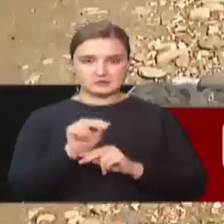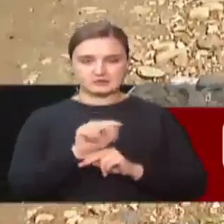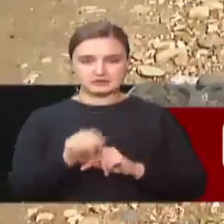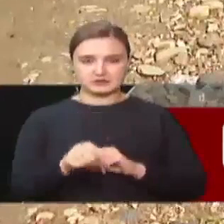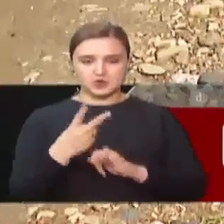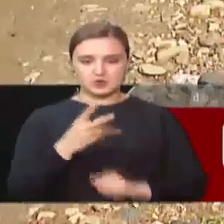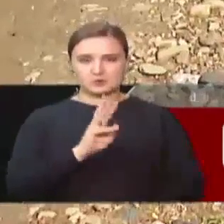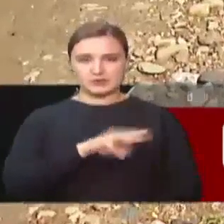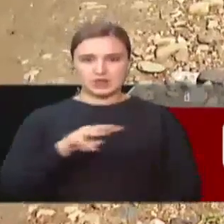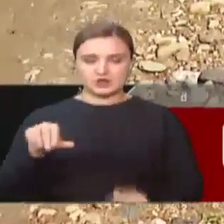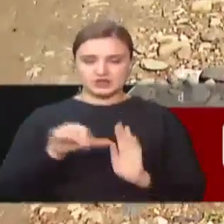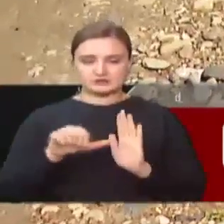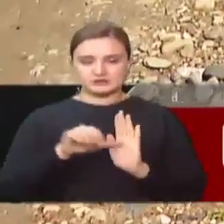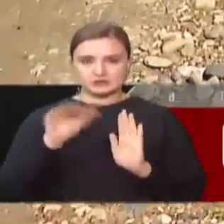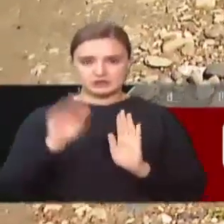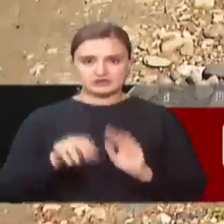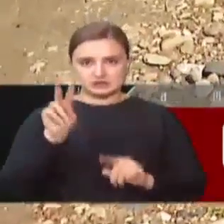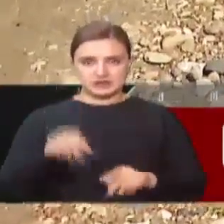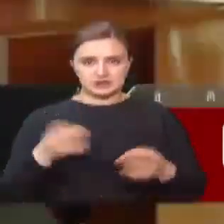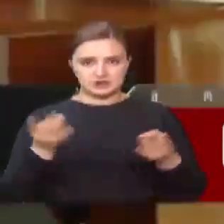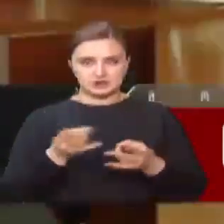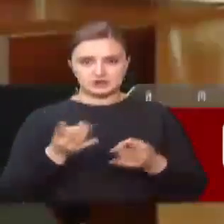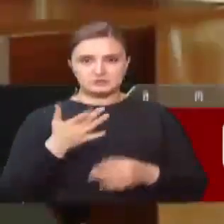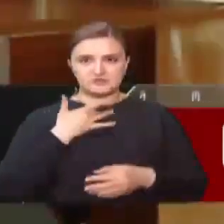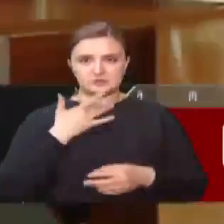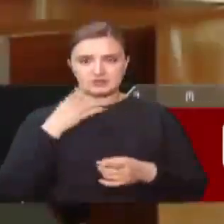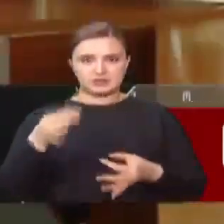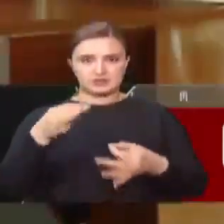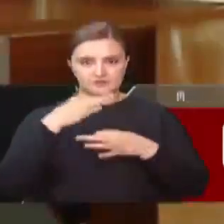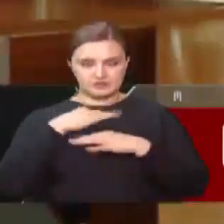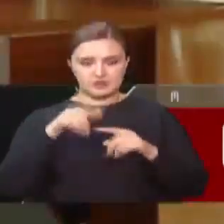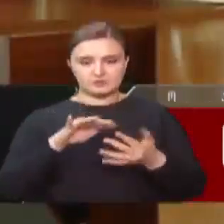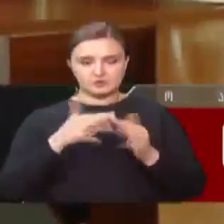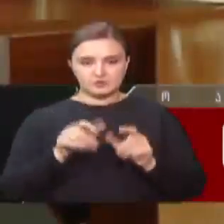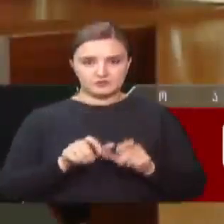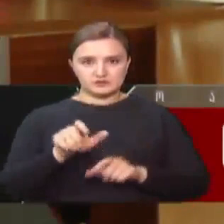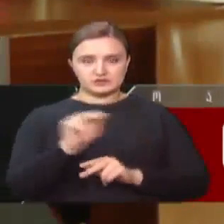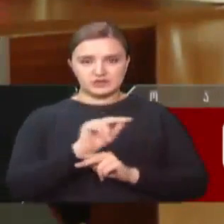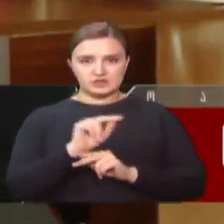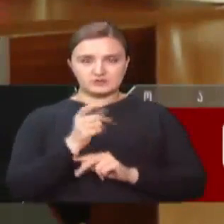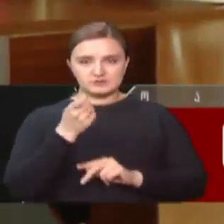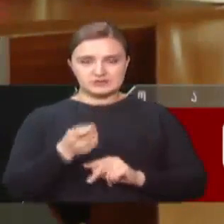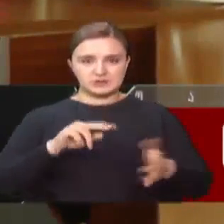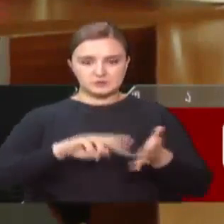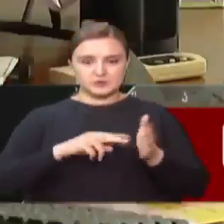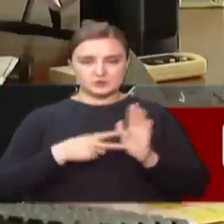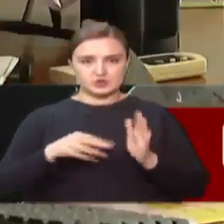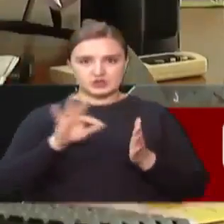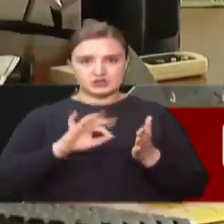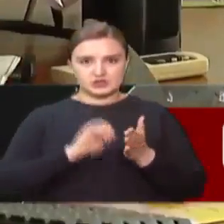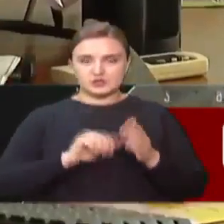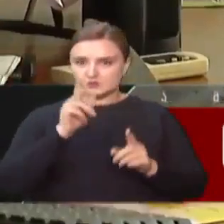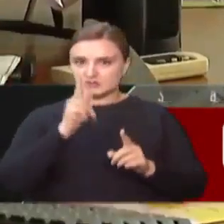რეაბილიტაციას 2,600,000 ლარი სჭირდება. მერიაში გითხრეს რომ ამ სოფლის გზის რეაბილიტაცია მწირი ბიუჯეტის გამო